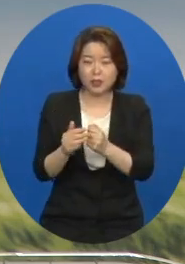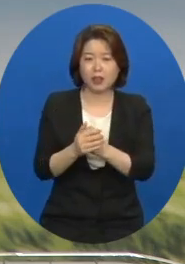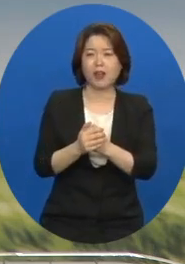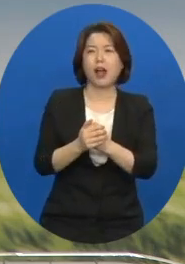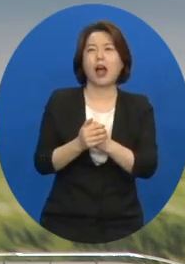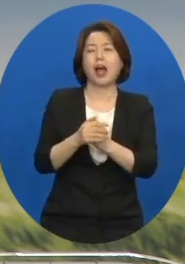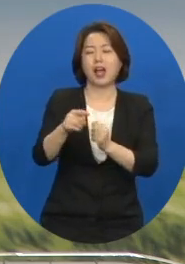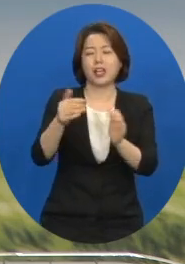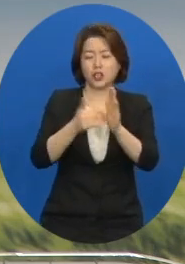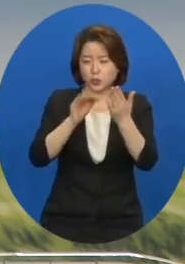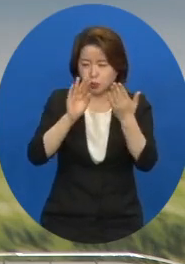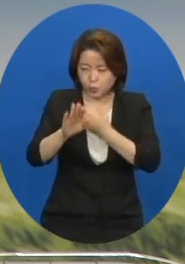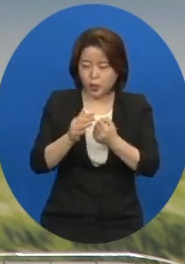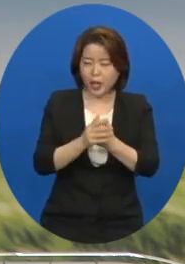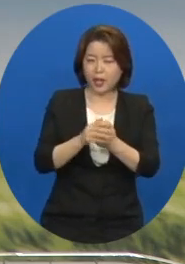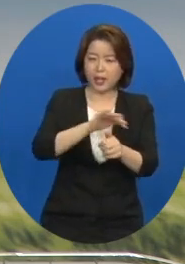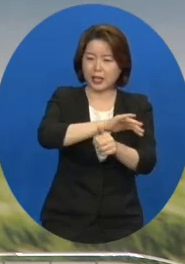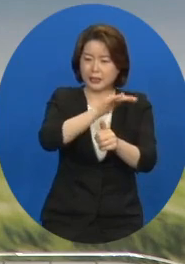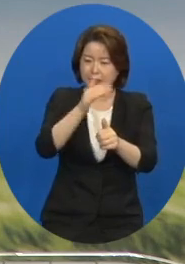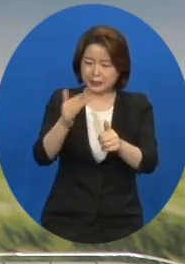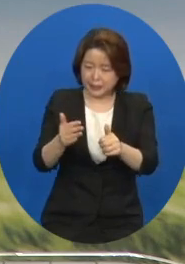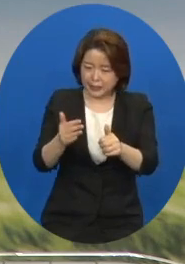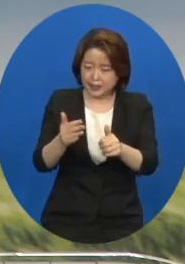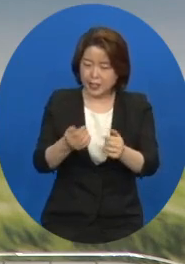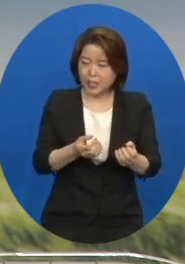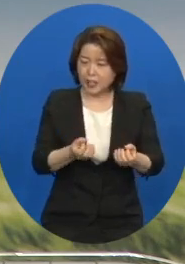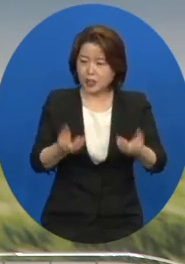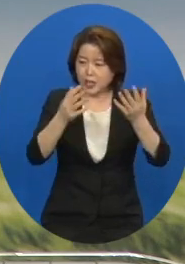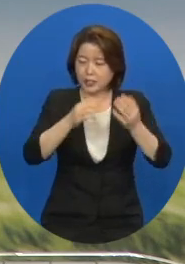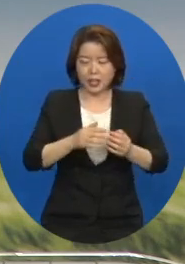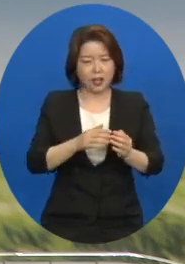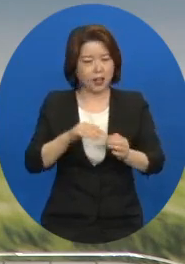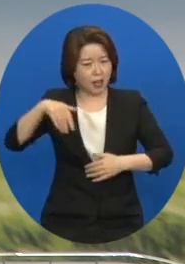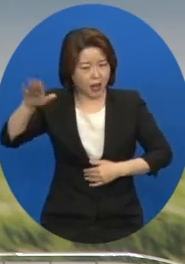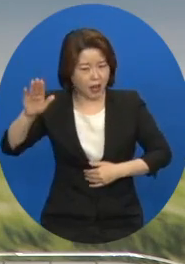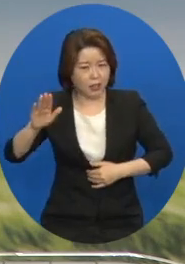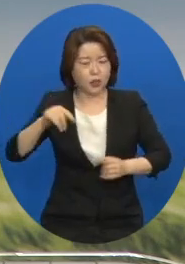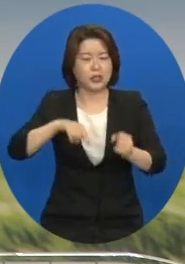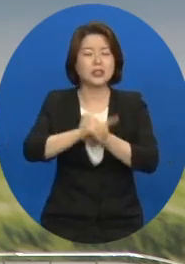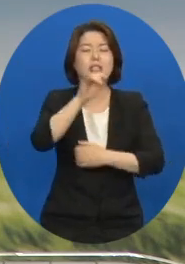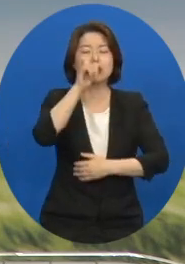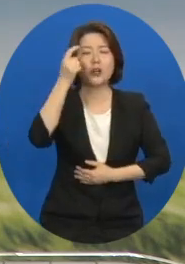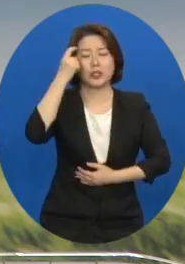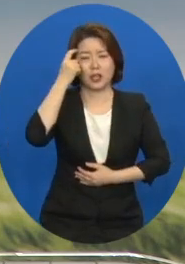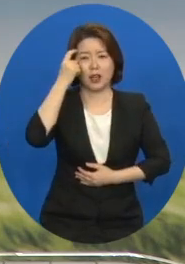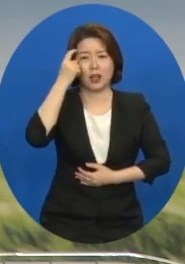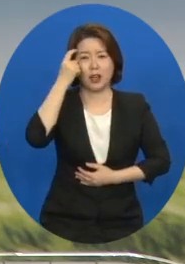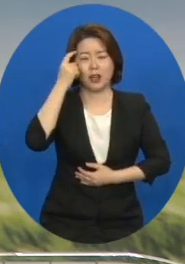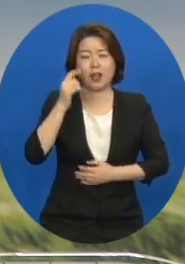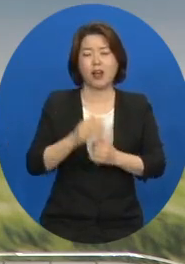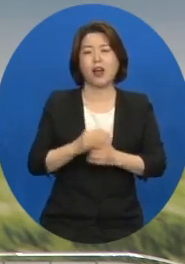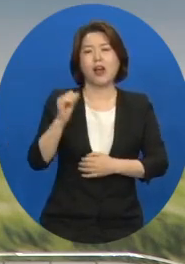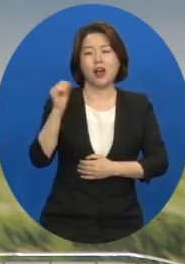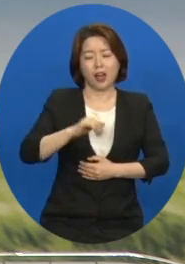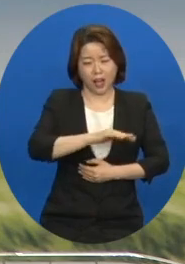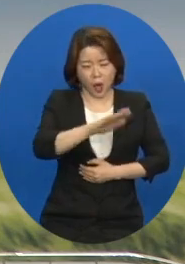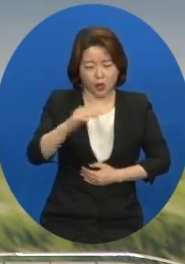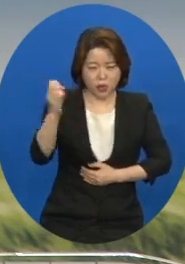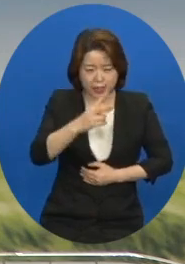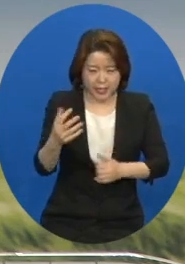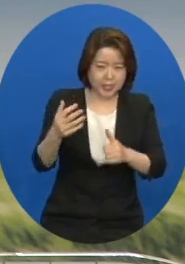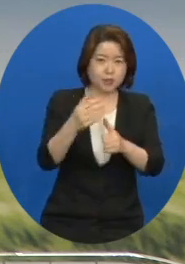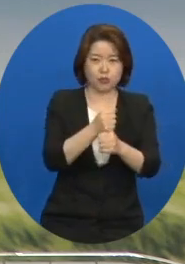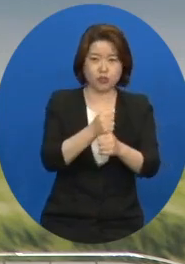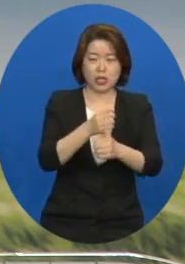하시는 뜻이 있구나 하는 걸 깨달았어요. 하나님께서 우리를 다시 붙들어주시고